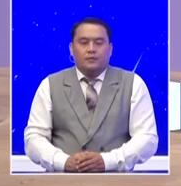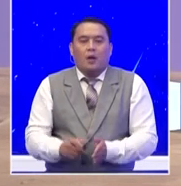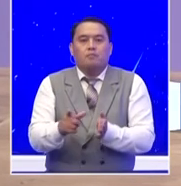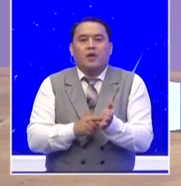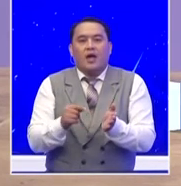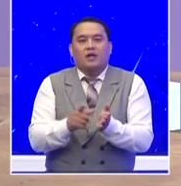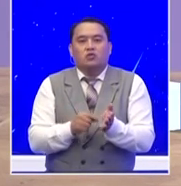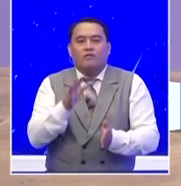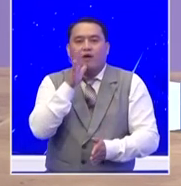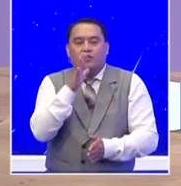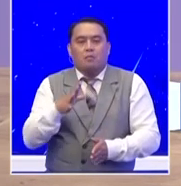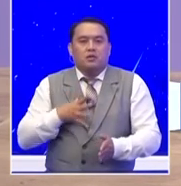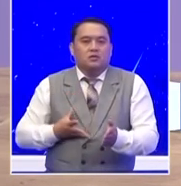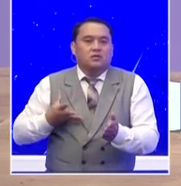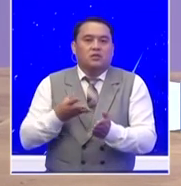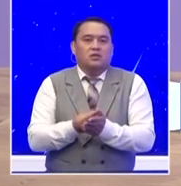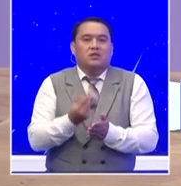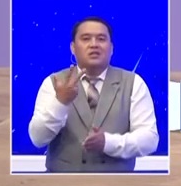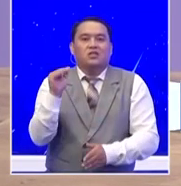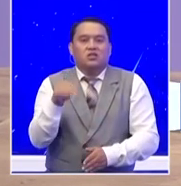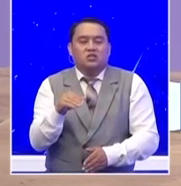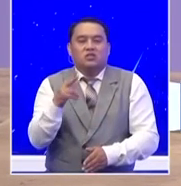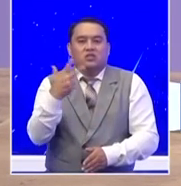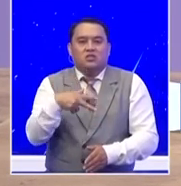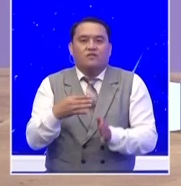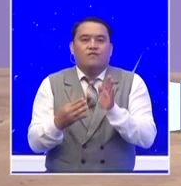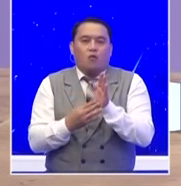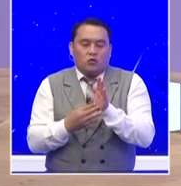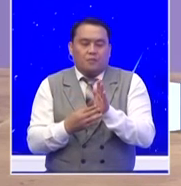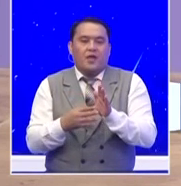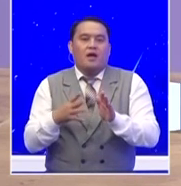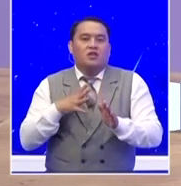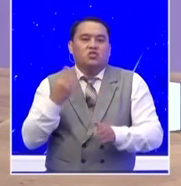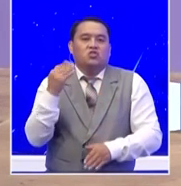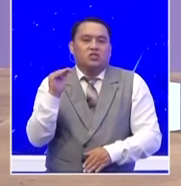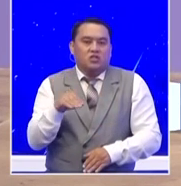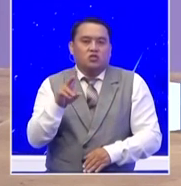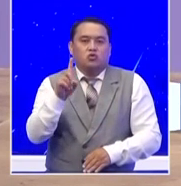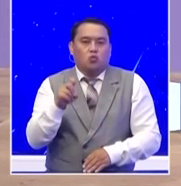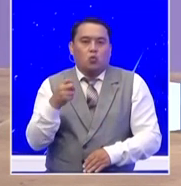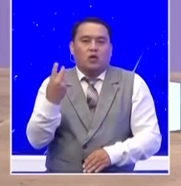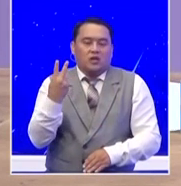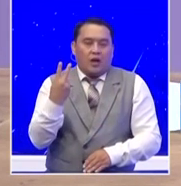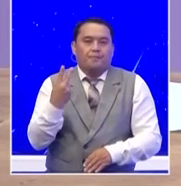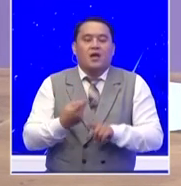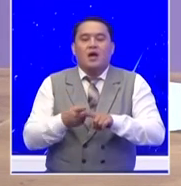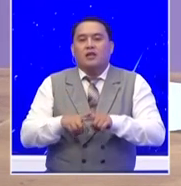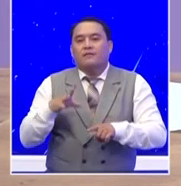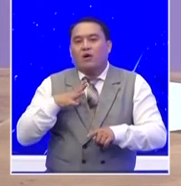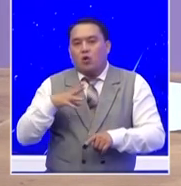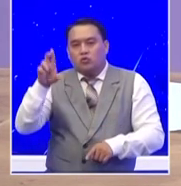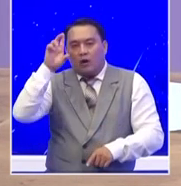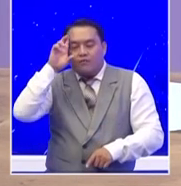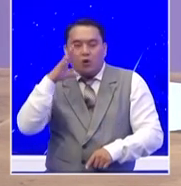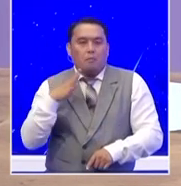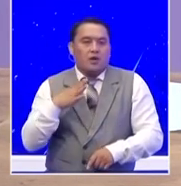Пенсионных выплат по возрасту было начислено 3938, базовых пенсионных отчислений – 4191. Выплат государственного социального